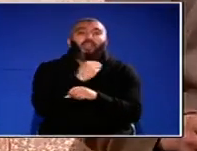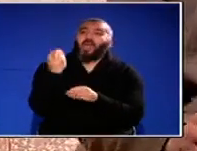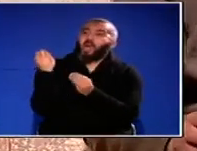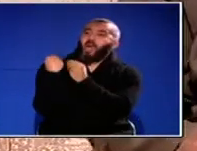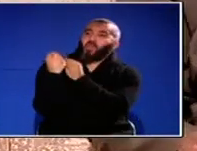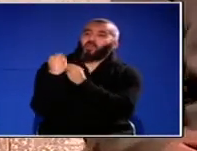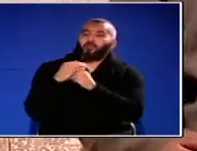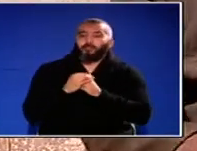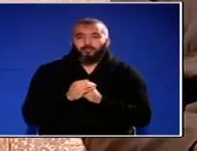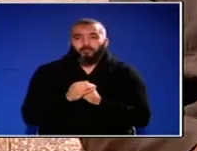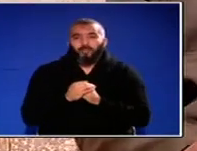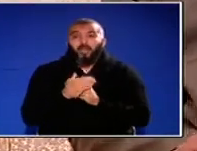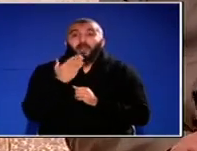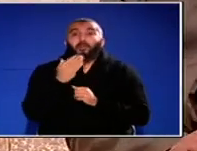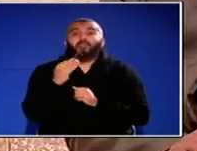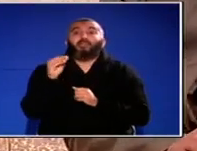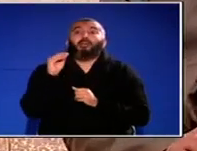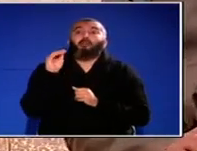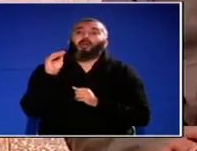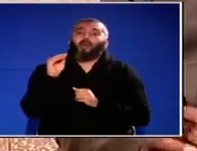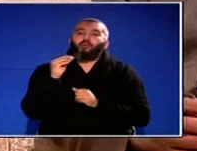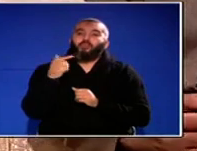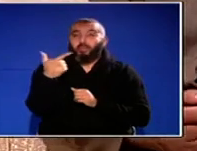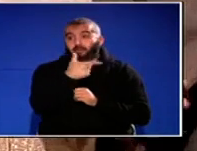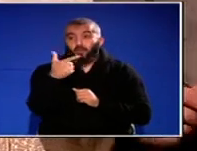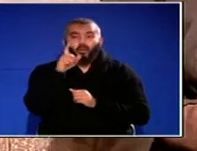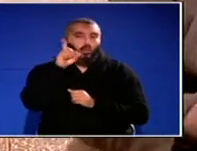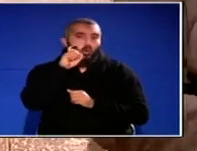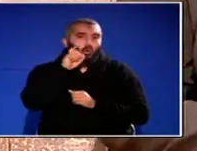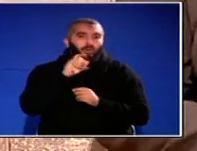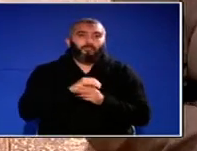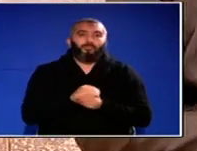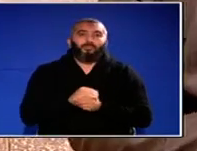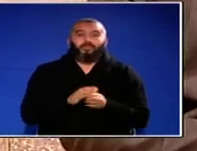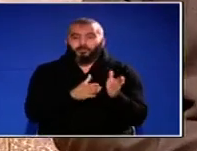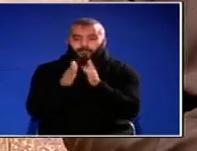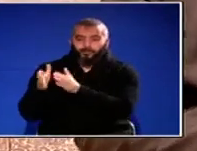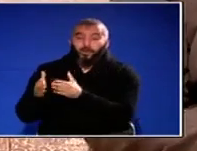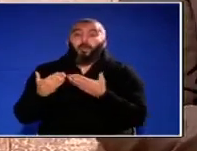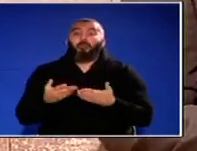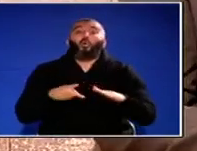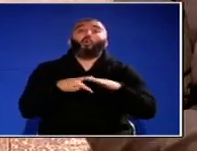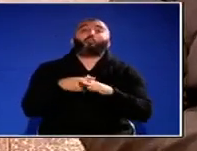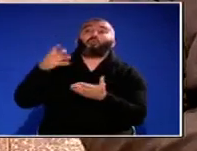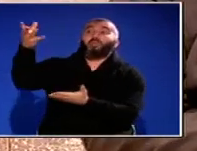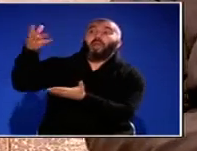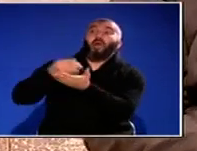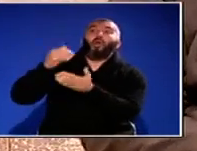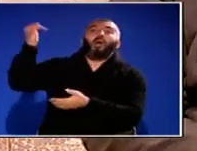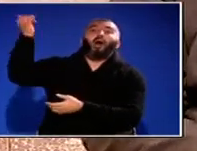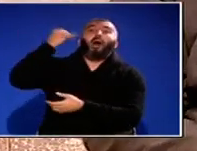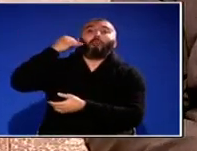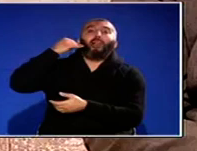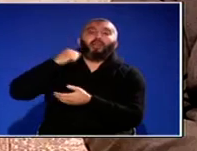الشكر موصول لشيخنا وبركتنا الشيخ عمر محجوبي حفظه الله ورعاه، وعلى بركة الله ولا فاضل نشرف في استقبال المكالمات